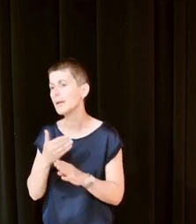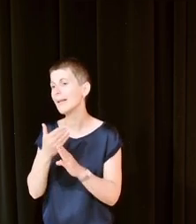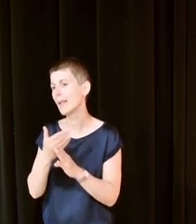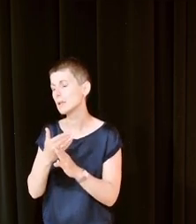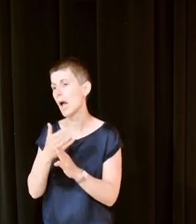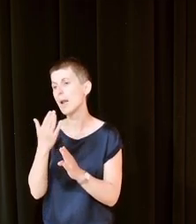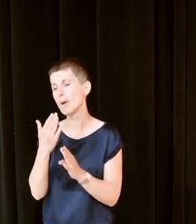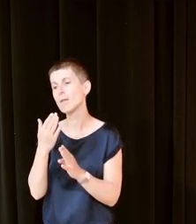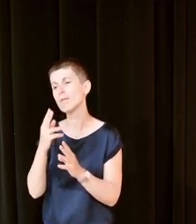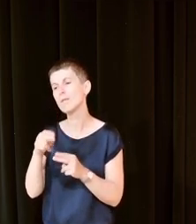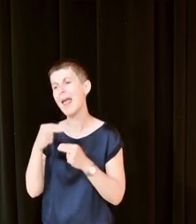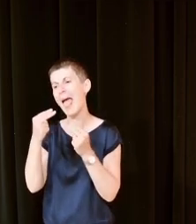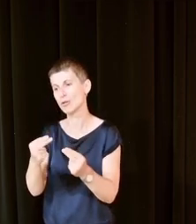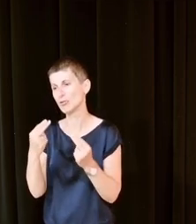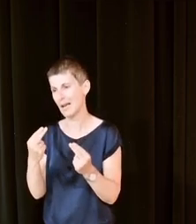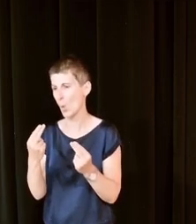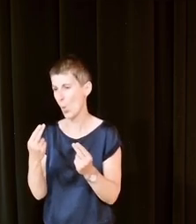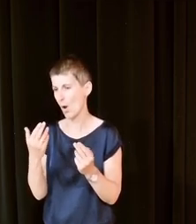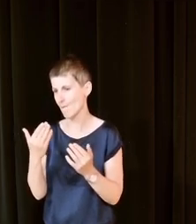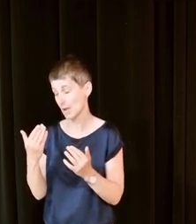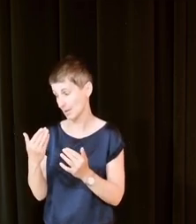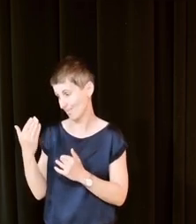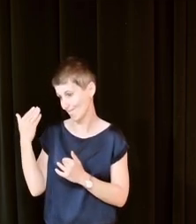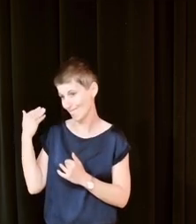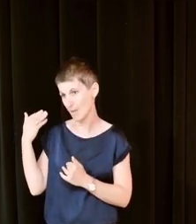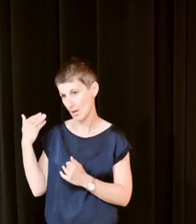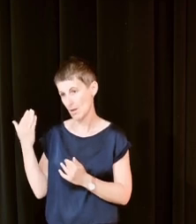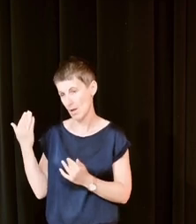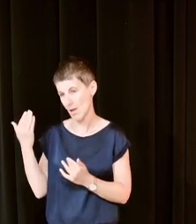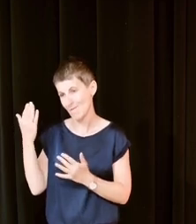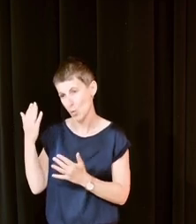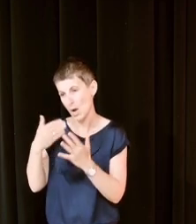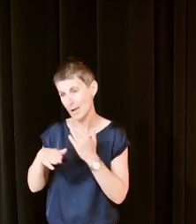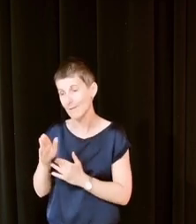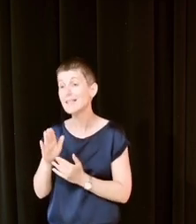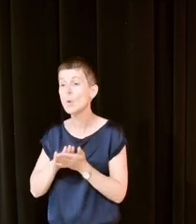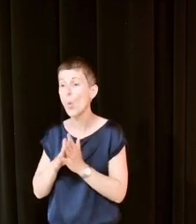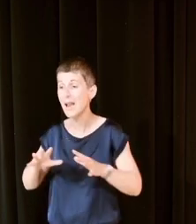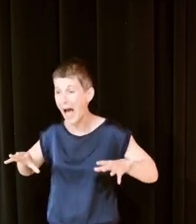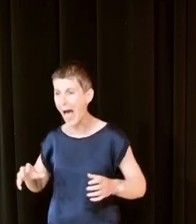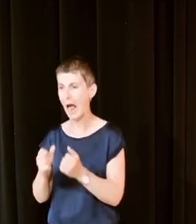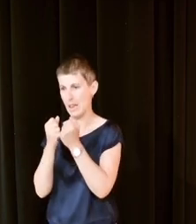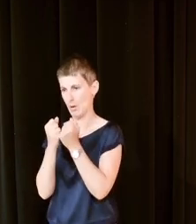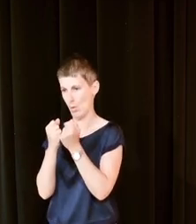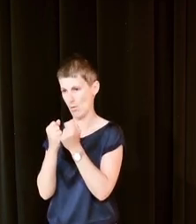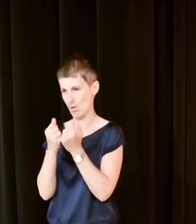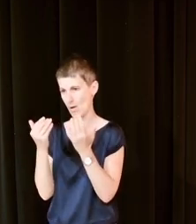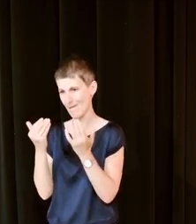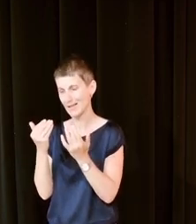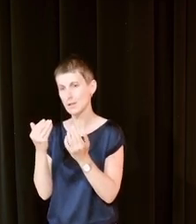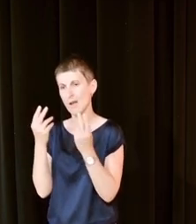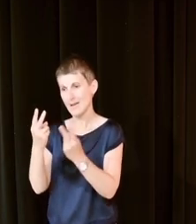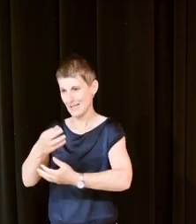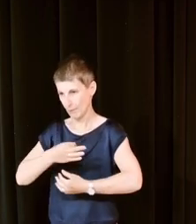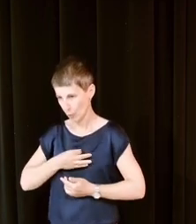um Wiederherstellung von etwas, was ich eben immer noch bin, oder von Erhaltung von etwas, was mir eben wichtig